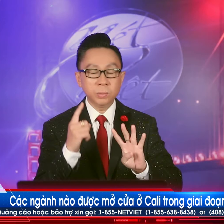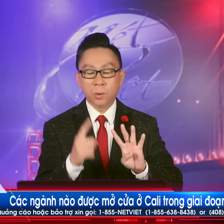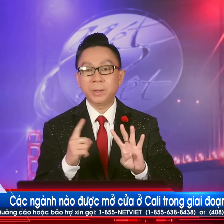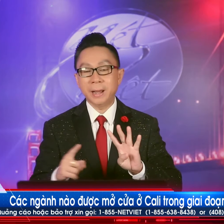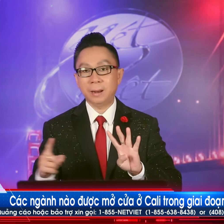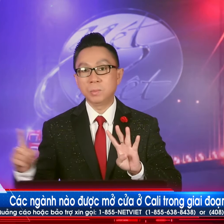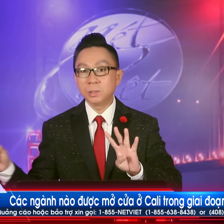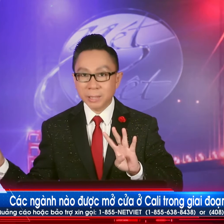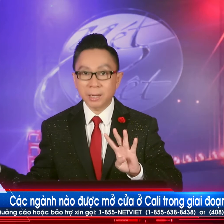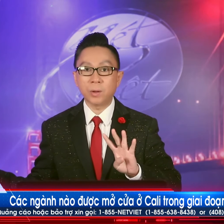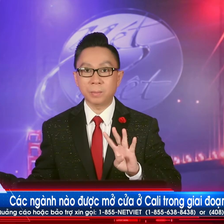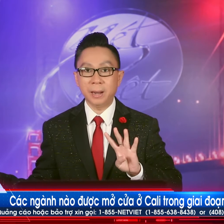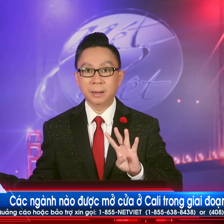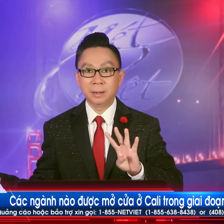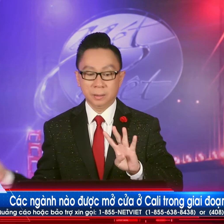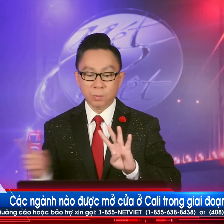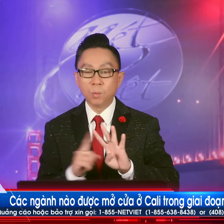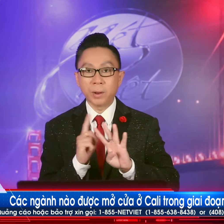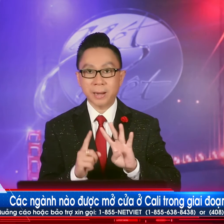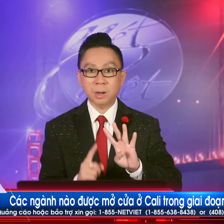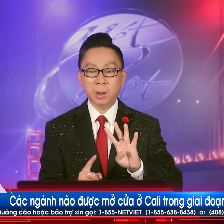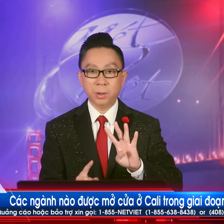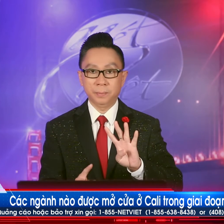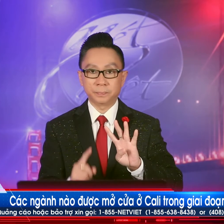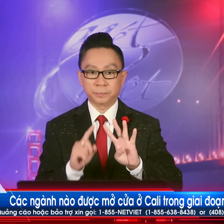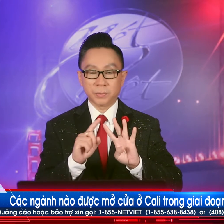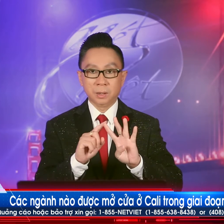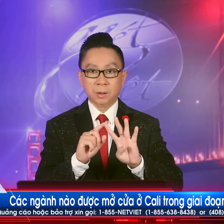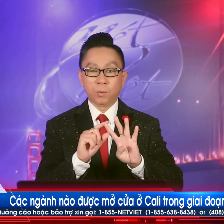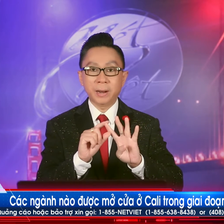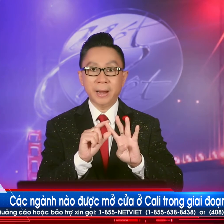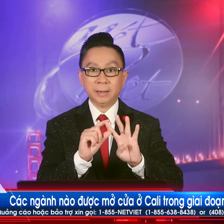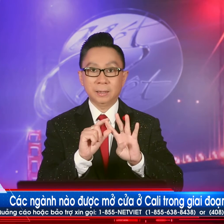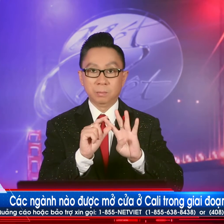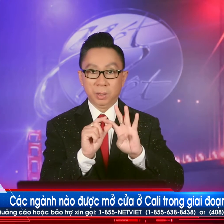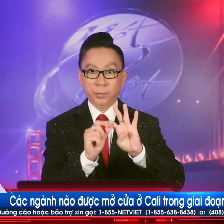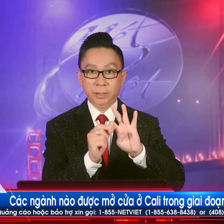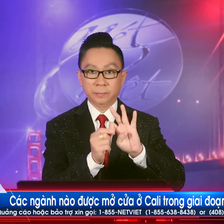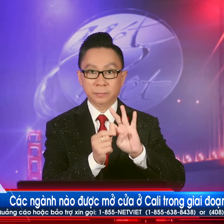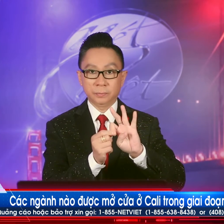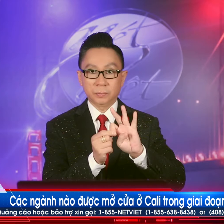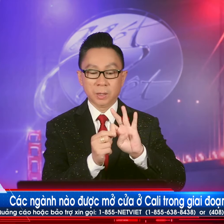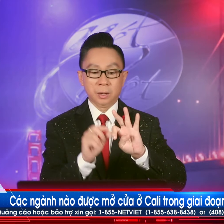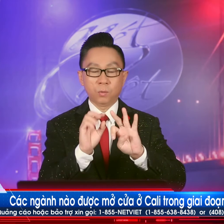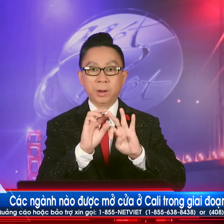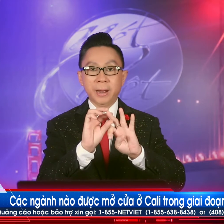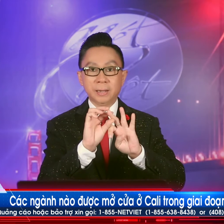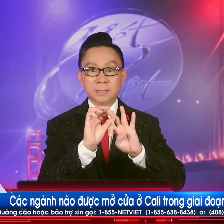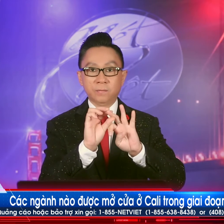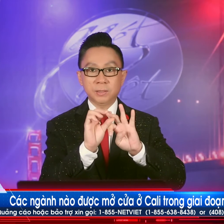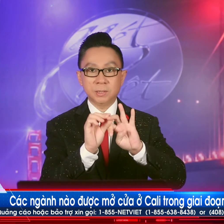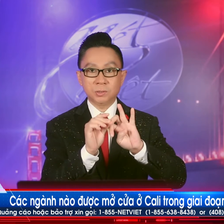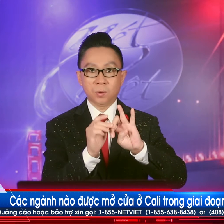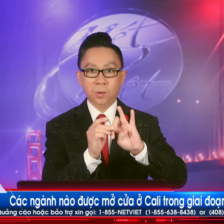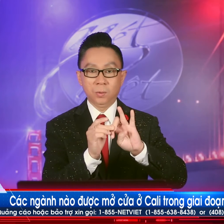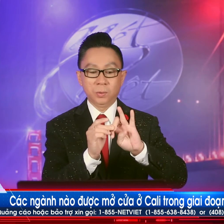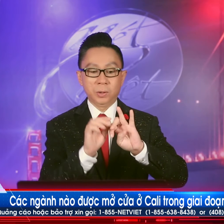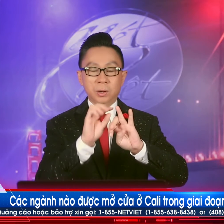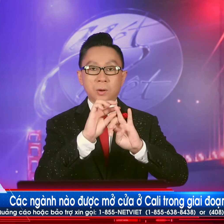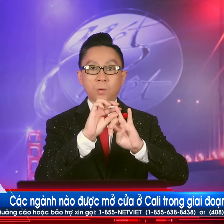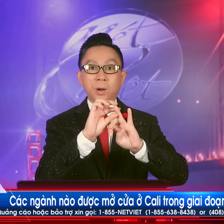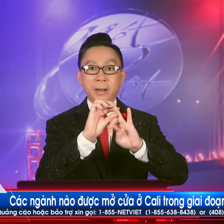họ không vội vàng bước sang giai đoạn 3. Thì 4 quận hạt đó bao gồm quận hạt Marin, quận hạt San